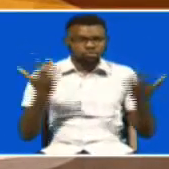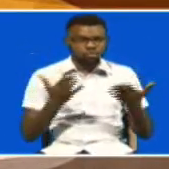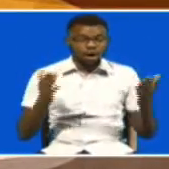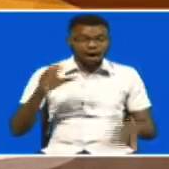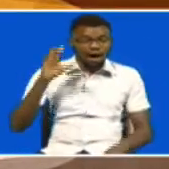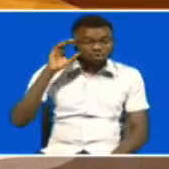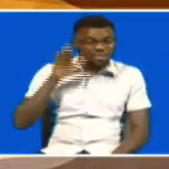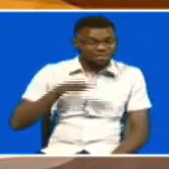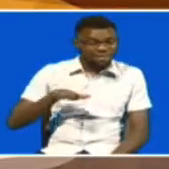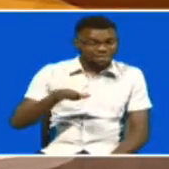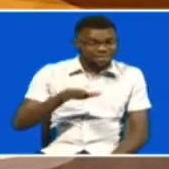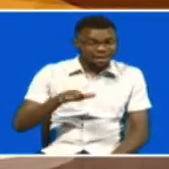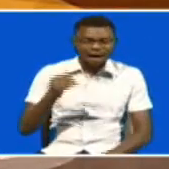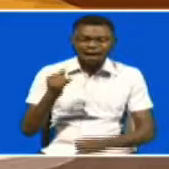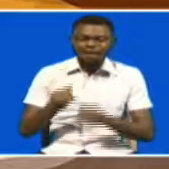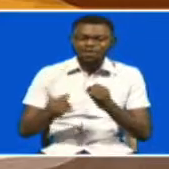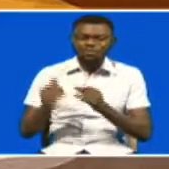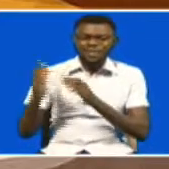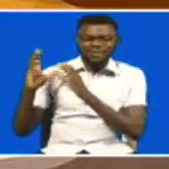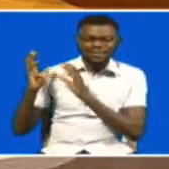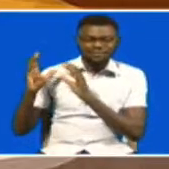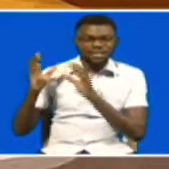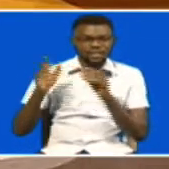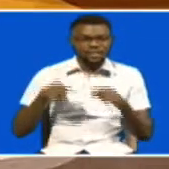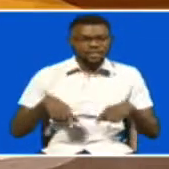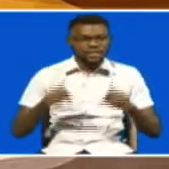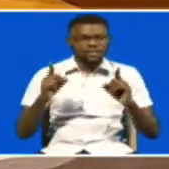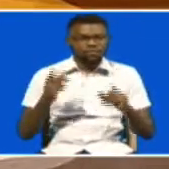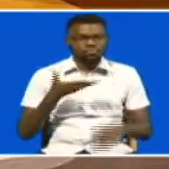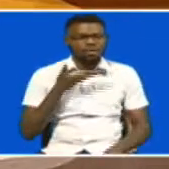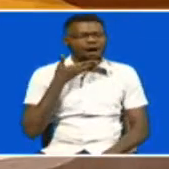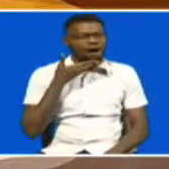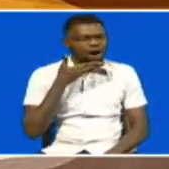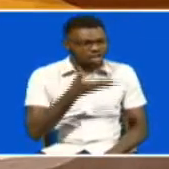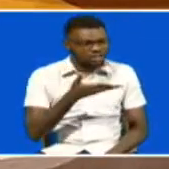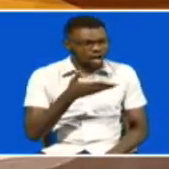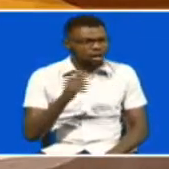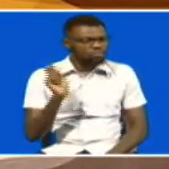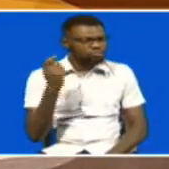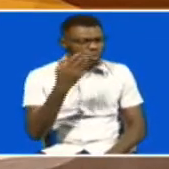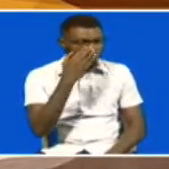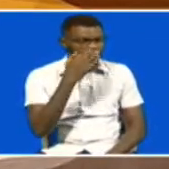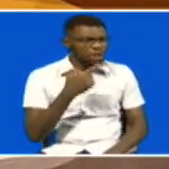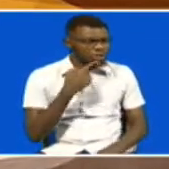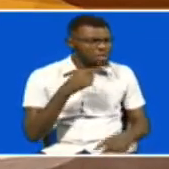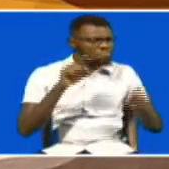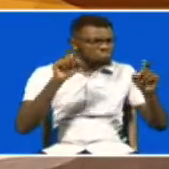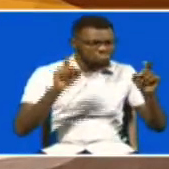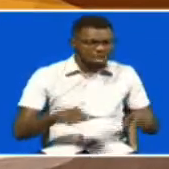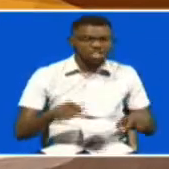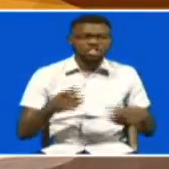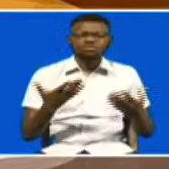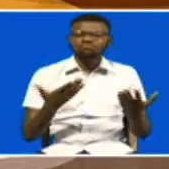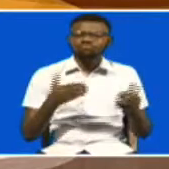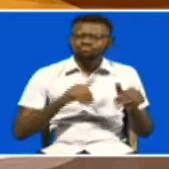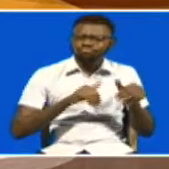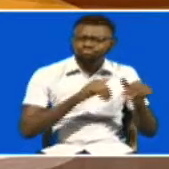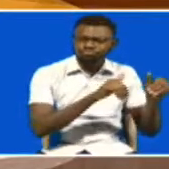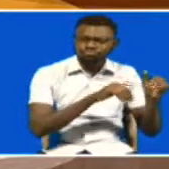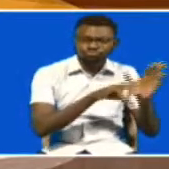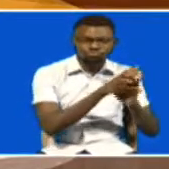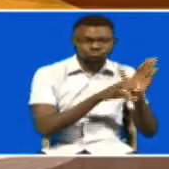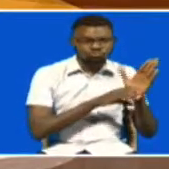pwani akimalizia katika kaunti ya Kilifi ambako amemjibu Rais Ruto na kusema kwamba watafanya kila jambo kikatiba